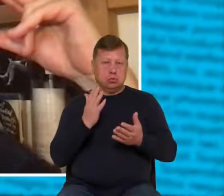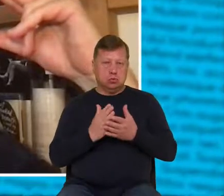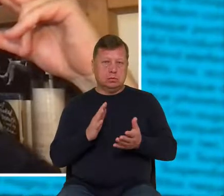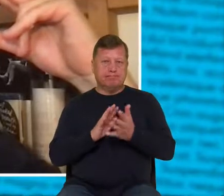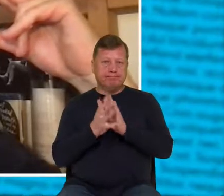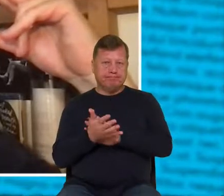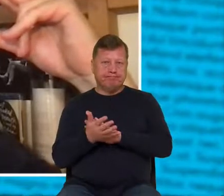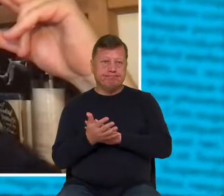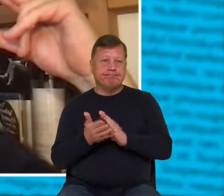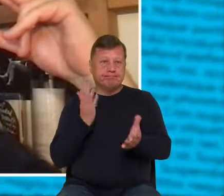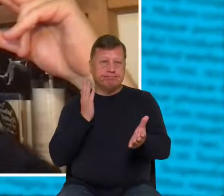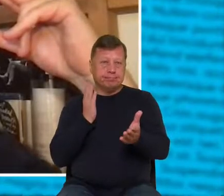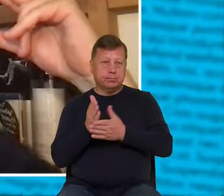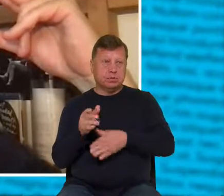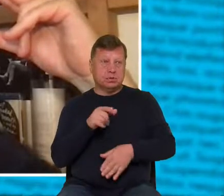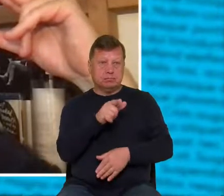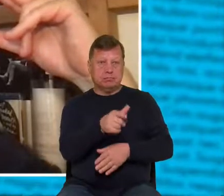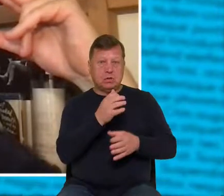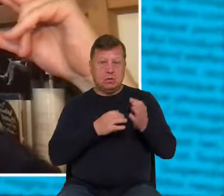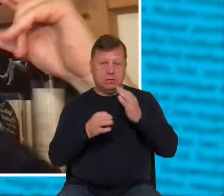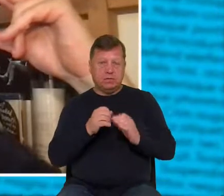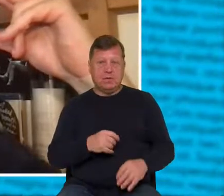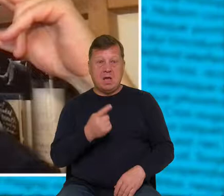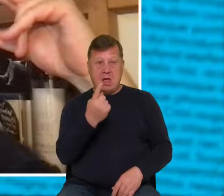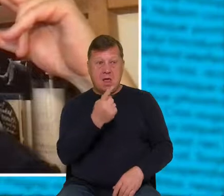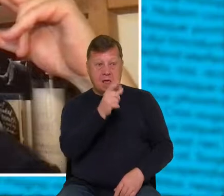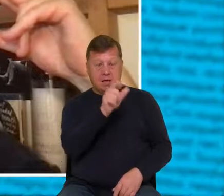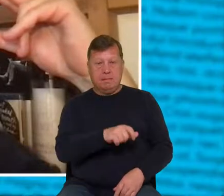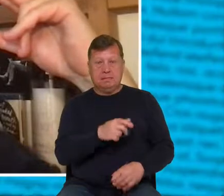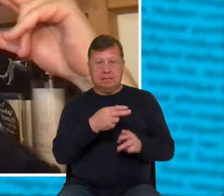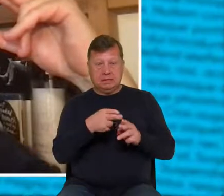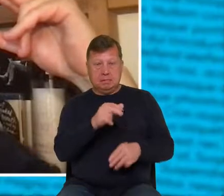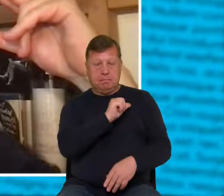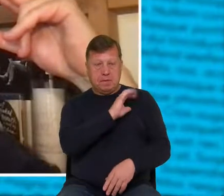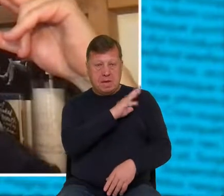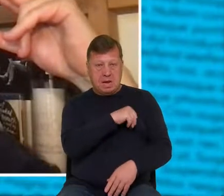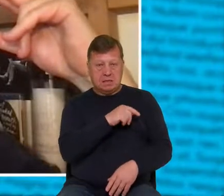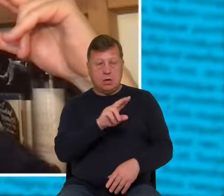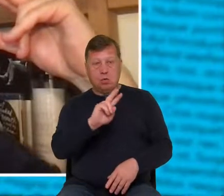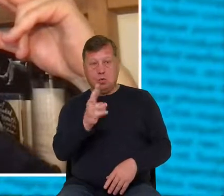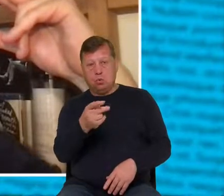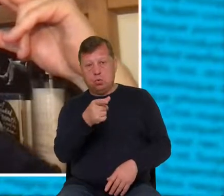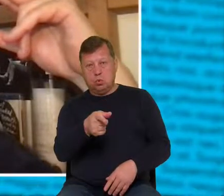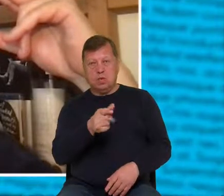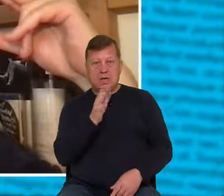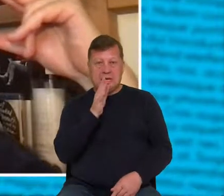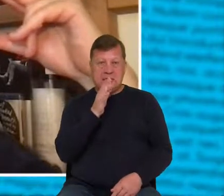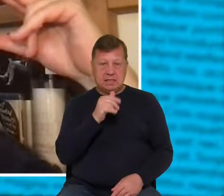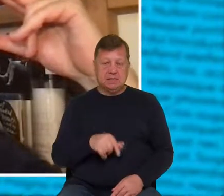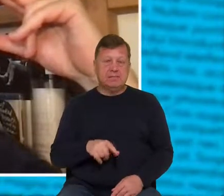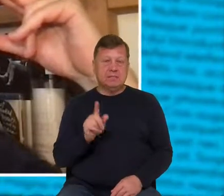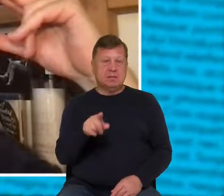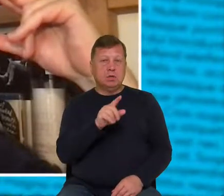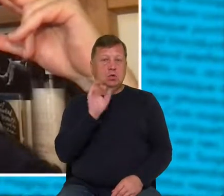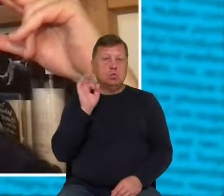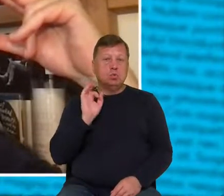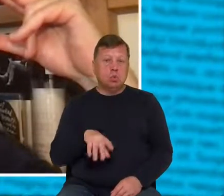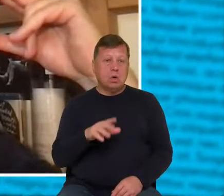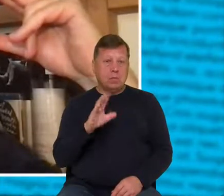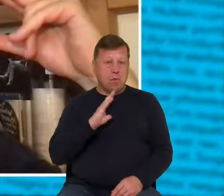poprzez historię, którą miałem od nich usłyszeć. Jeden z nich to był Palestyńczyk, drugi Izraelczyk. I opowiedzieli mi o tym, jak stracili swoje córki w dwóch